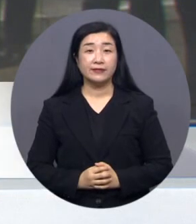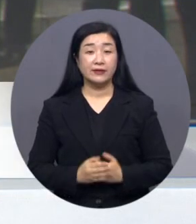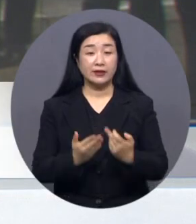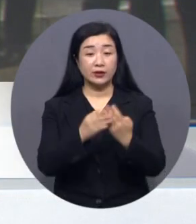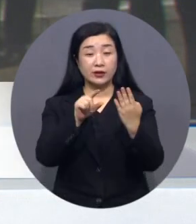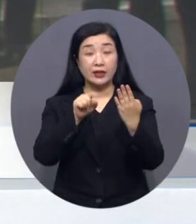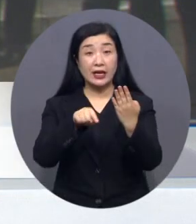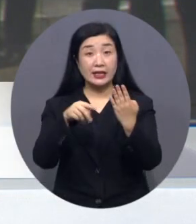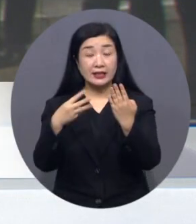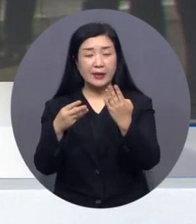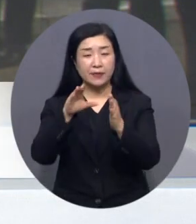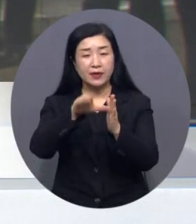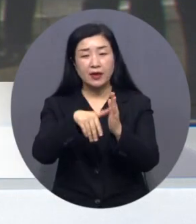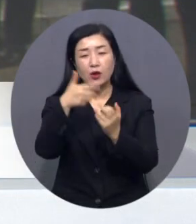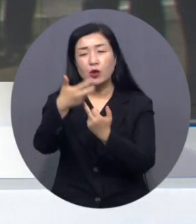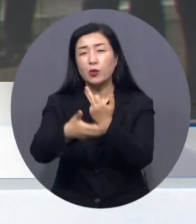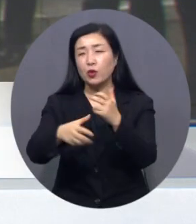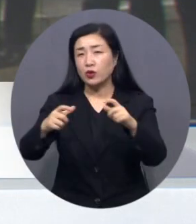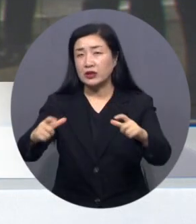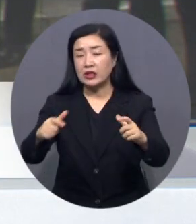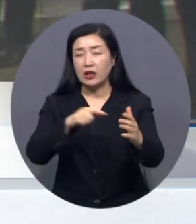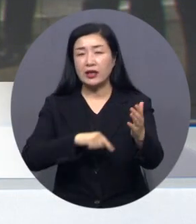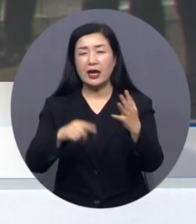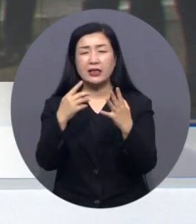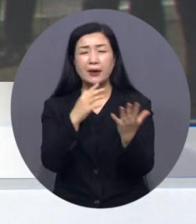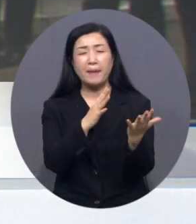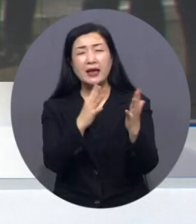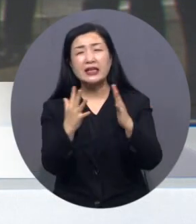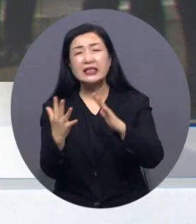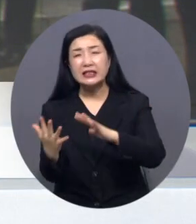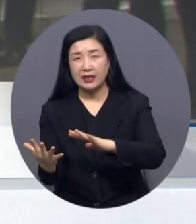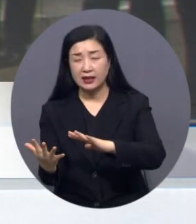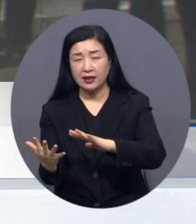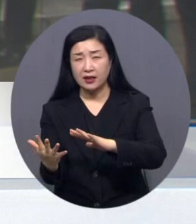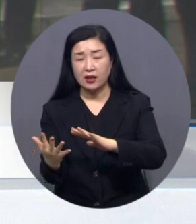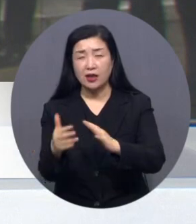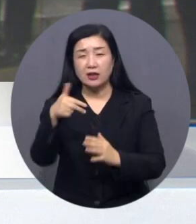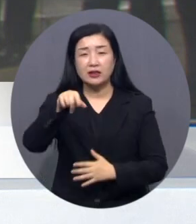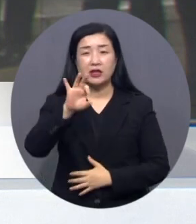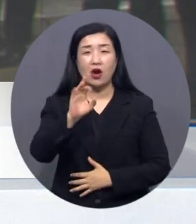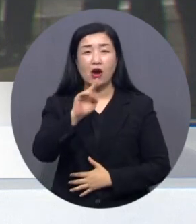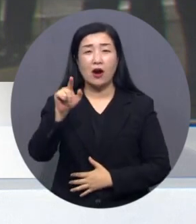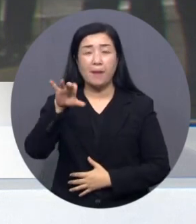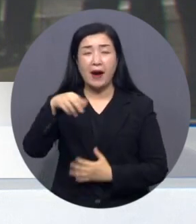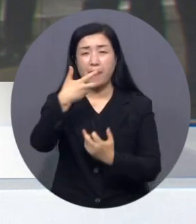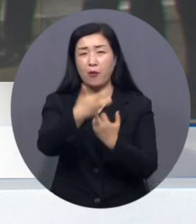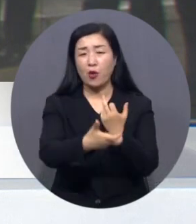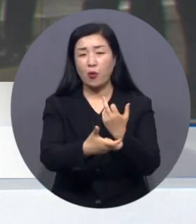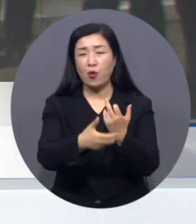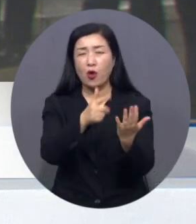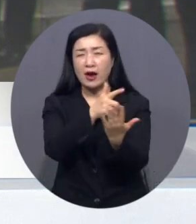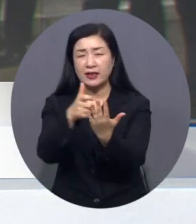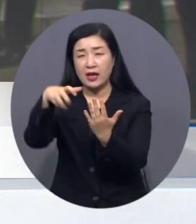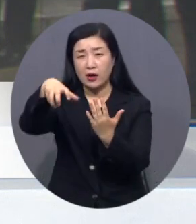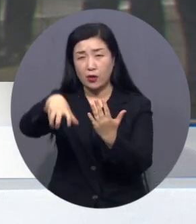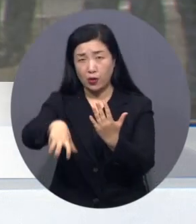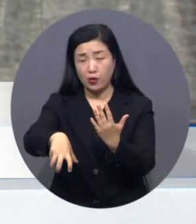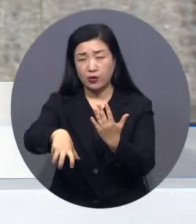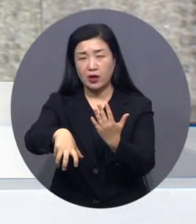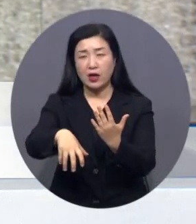제주 4.3 당시 서귀포 지역에서 가장 많은 도민들이 희생된 정방폭포 4.3 학살터의 위령